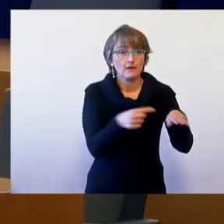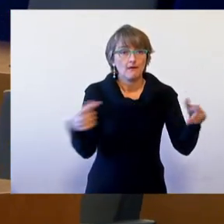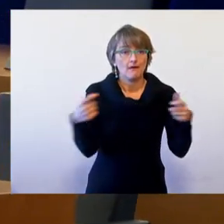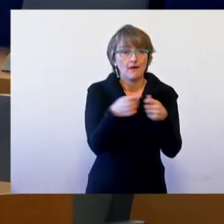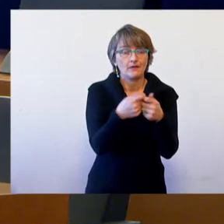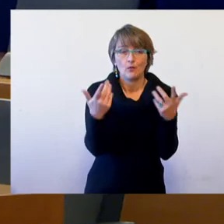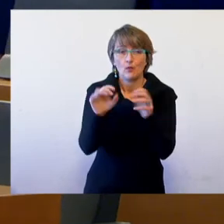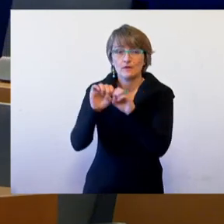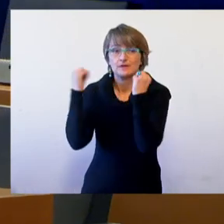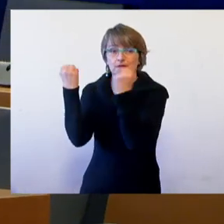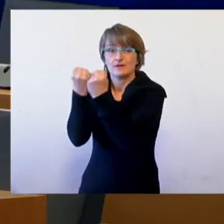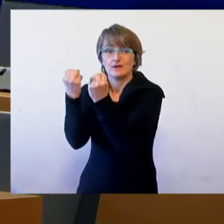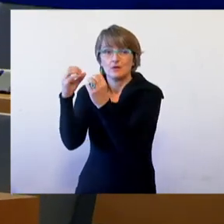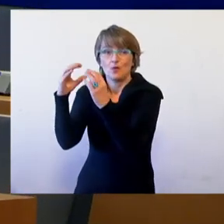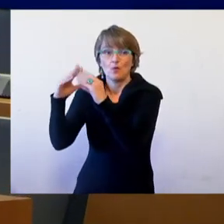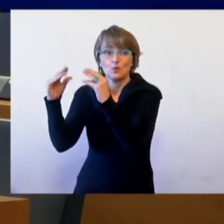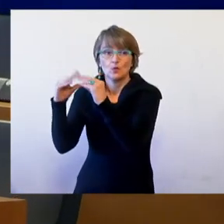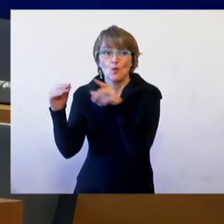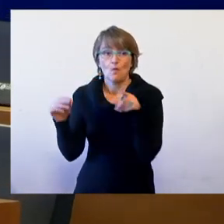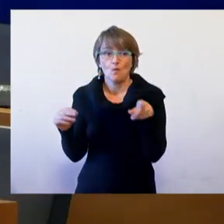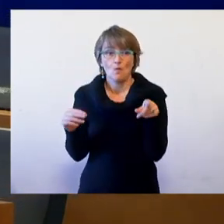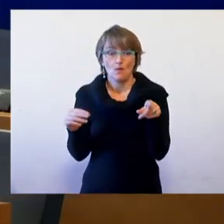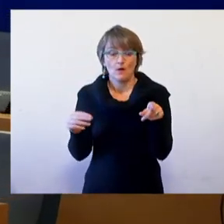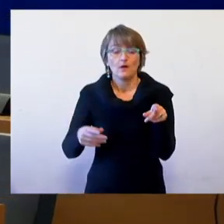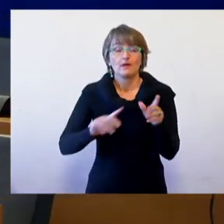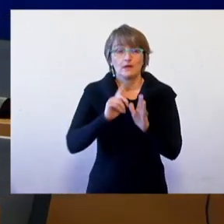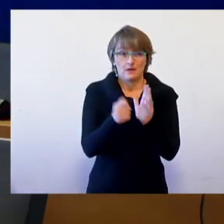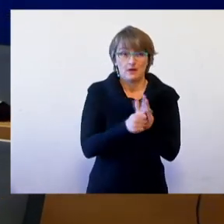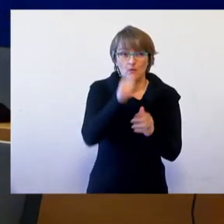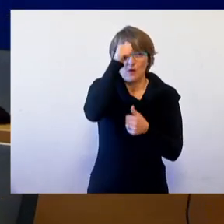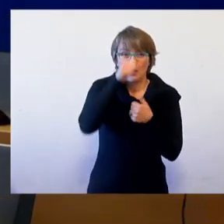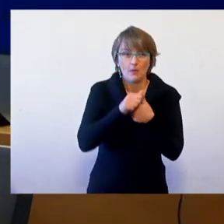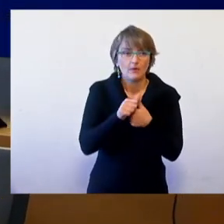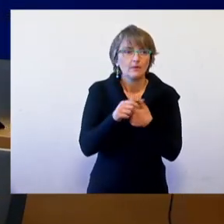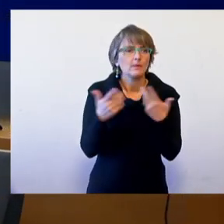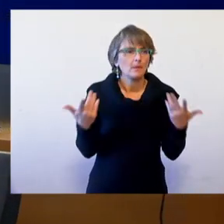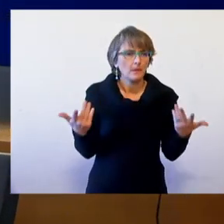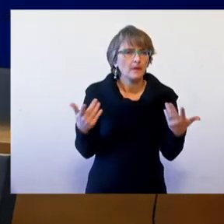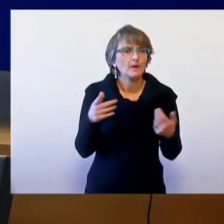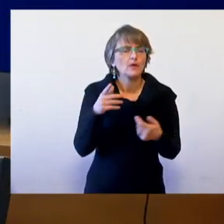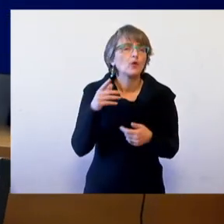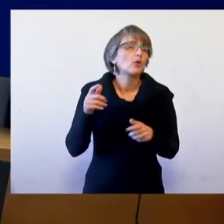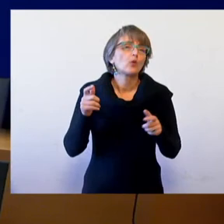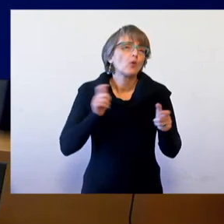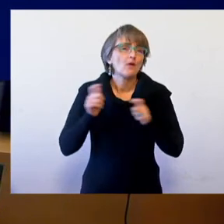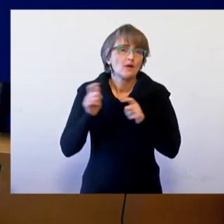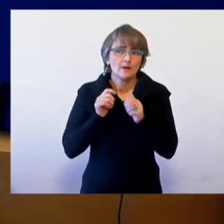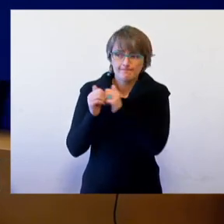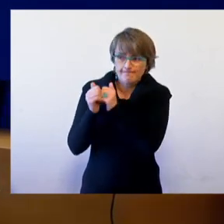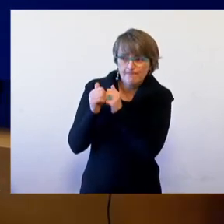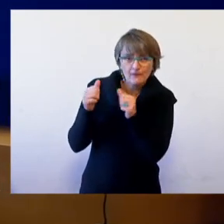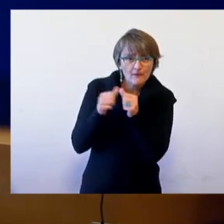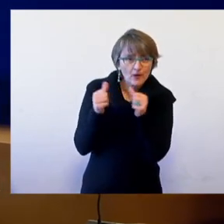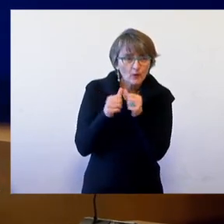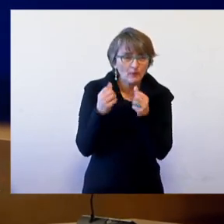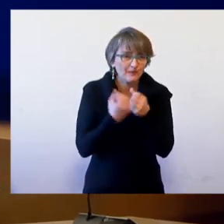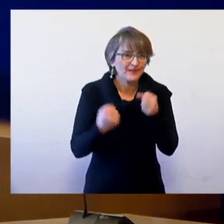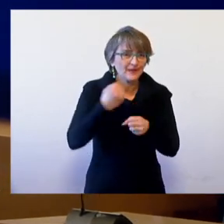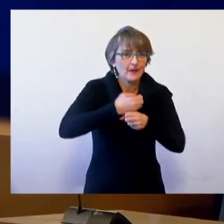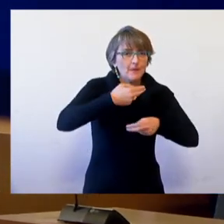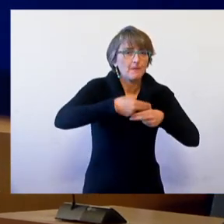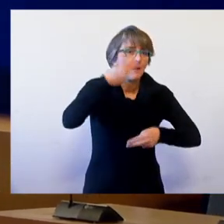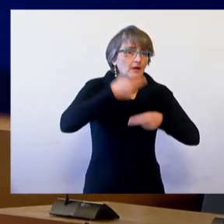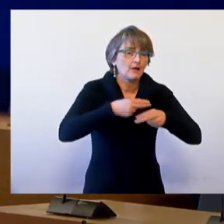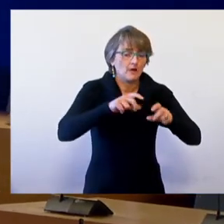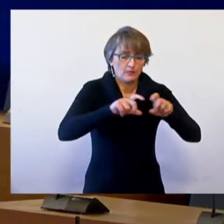de la Mosson. Et à l'époque, nous avons fait poser, avec l'aide de M. Elnecave, des barrières avec une hauteur maximum